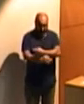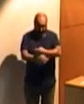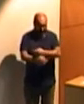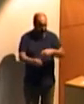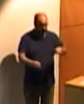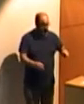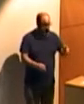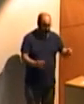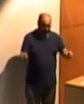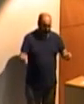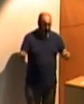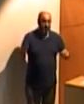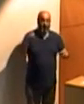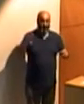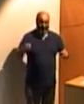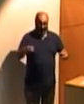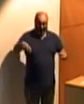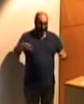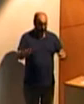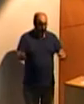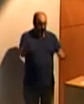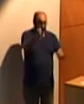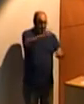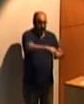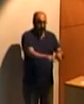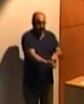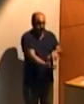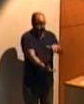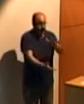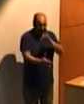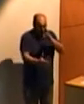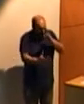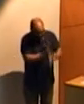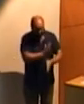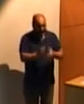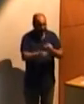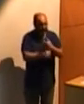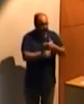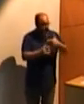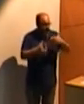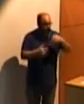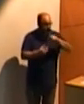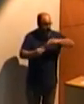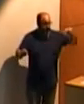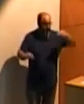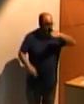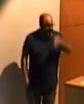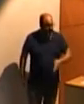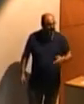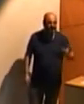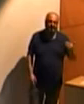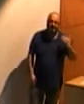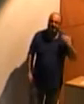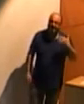qui seraient ces informations l'adn ainsi qu' il ya quelques années on était allé c'était à 30 ans